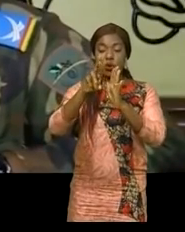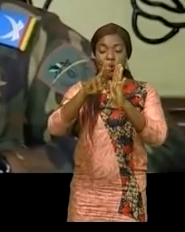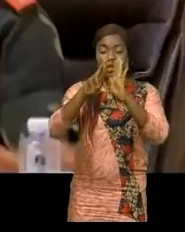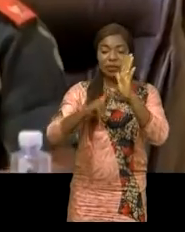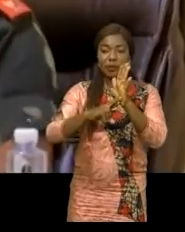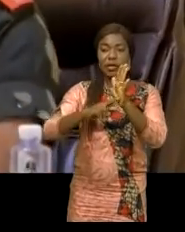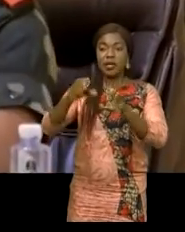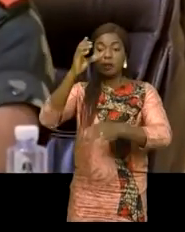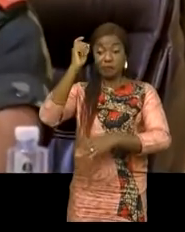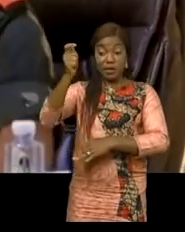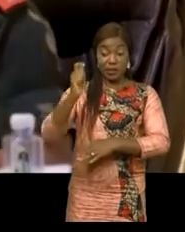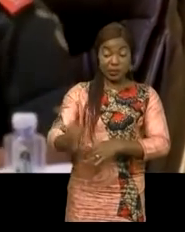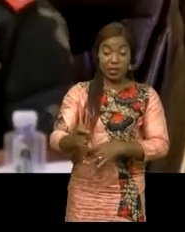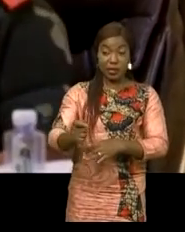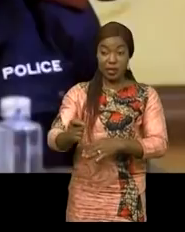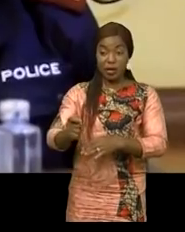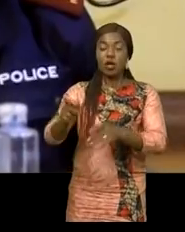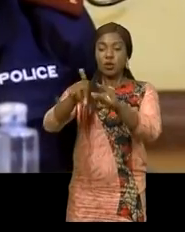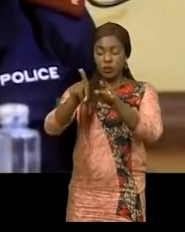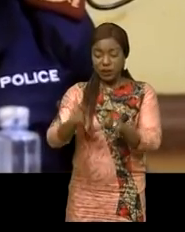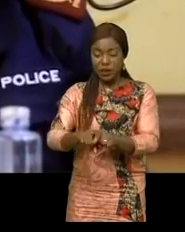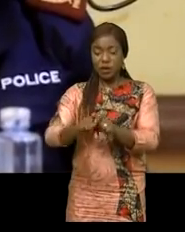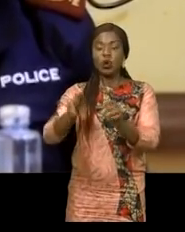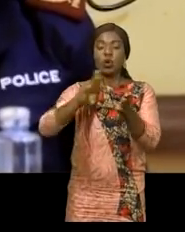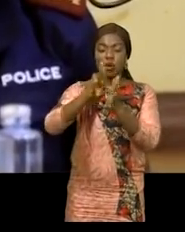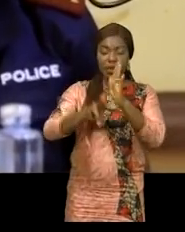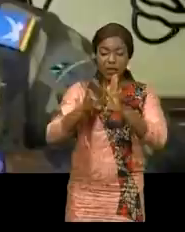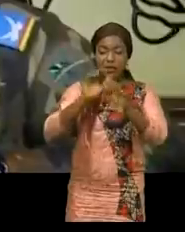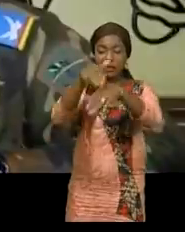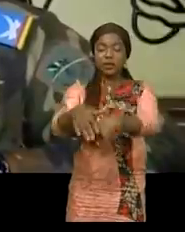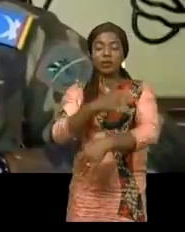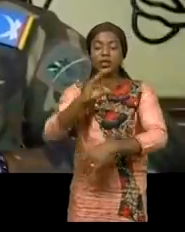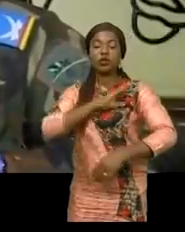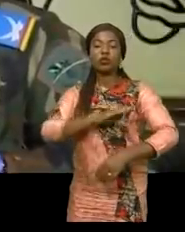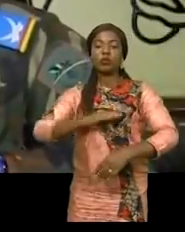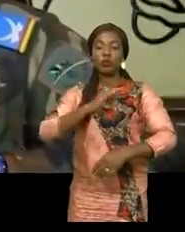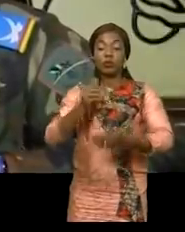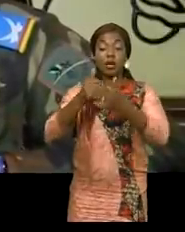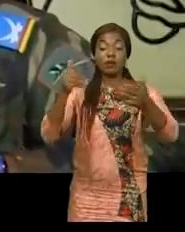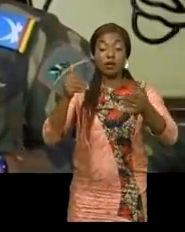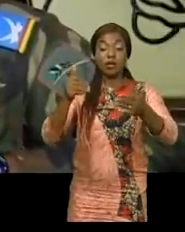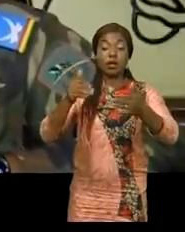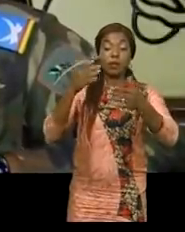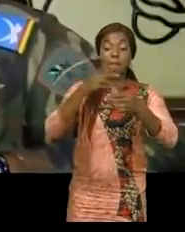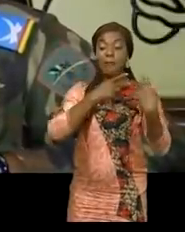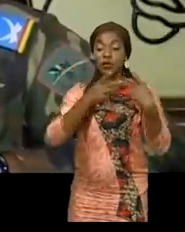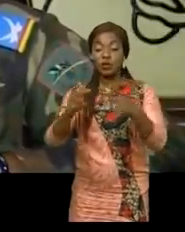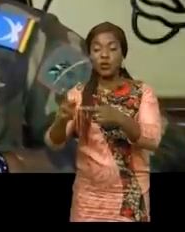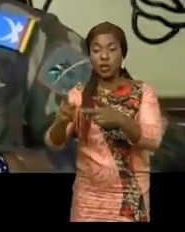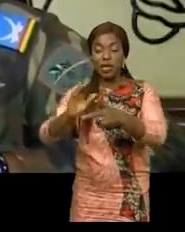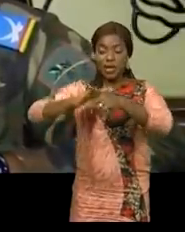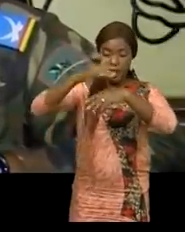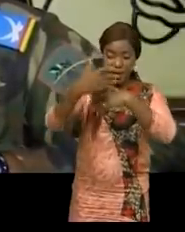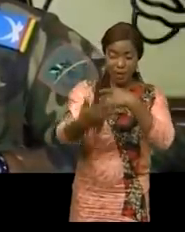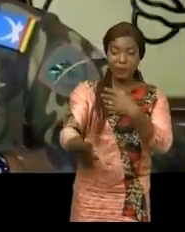conformément aux règles d'engagement et les comportements avant pendant et